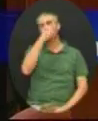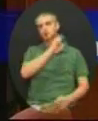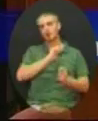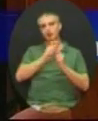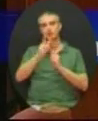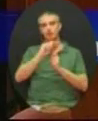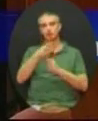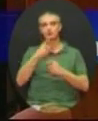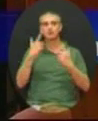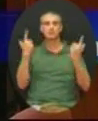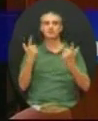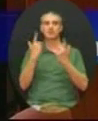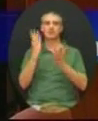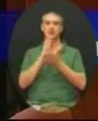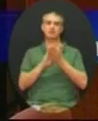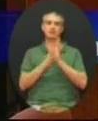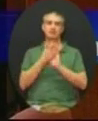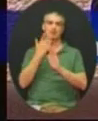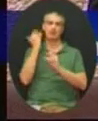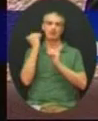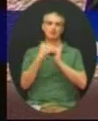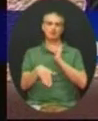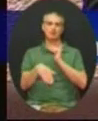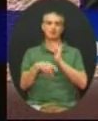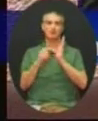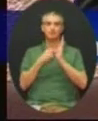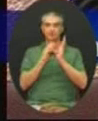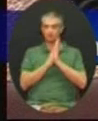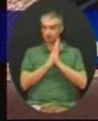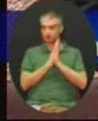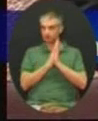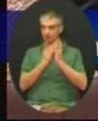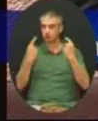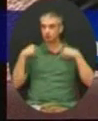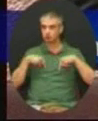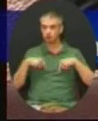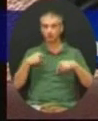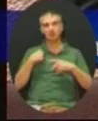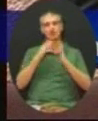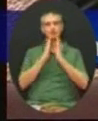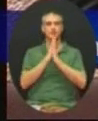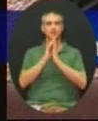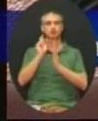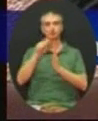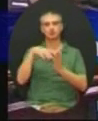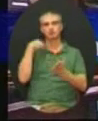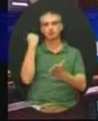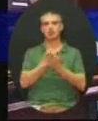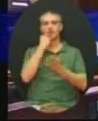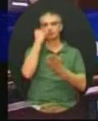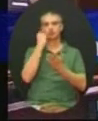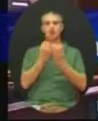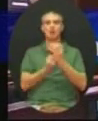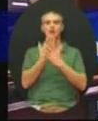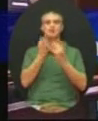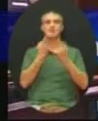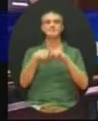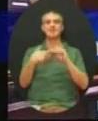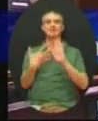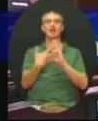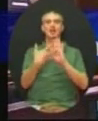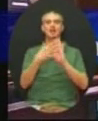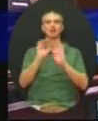זרות. החגיגה הזאת נגמרת, ולכן אדוני היושב ראש, אני מבקש מהכנסת לאשר את הקמה של ועדת